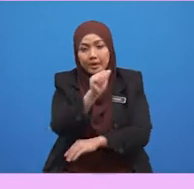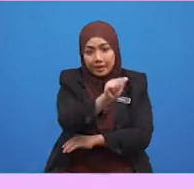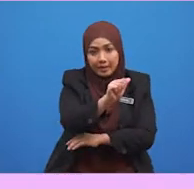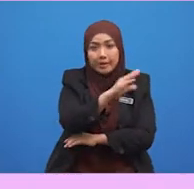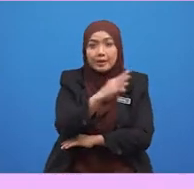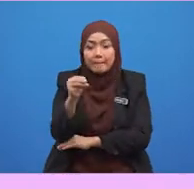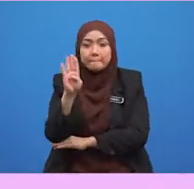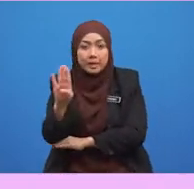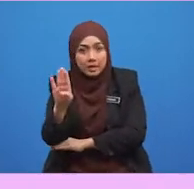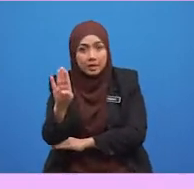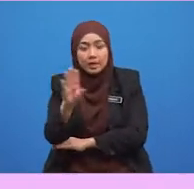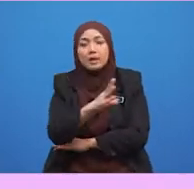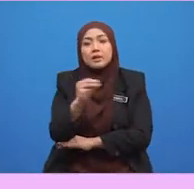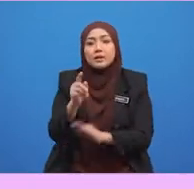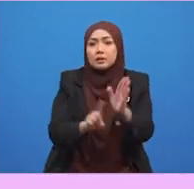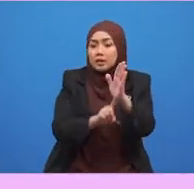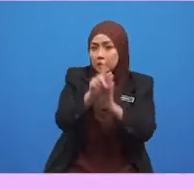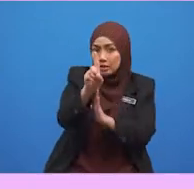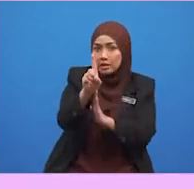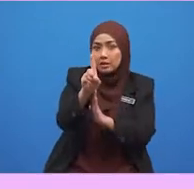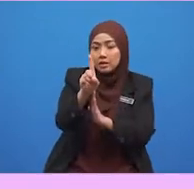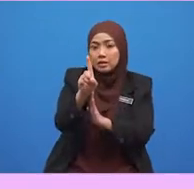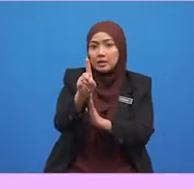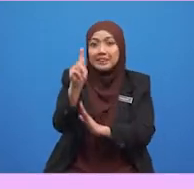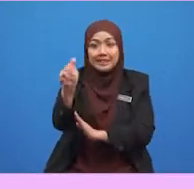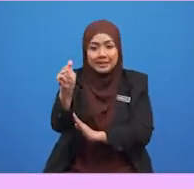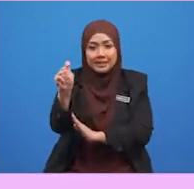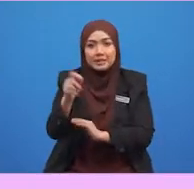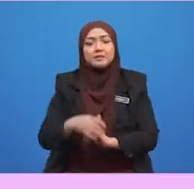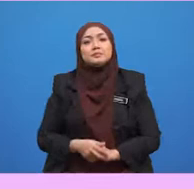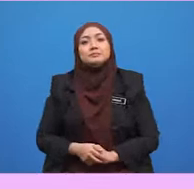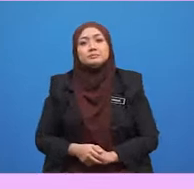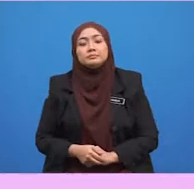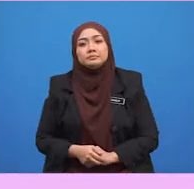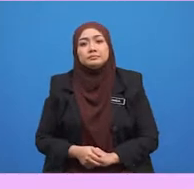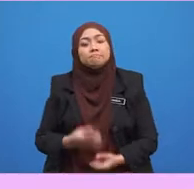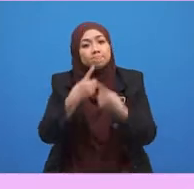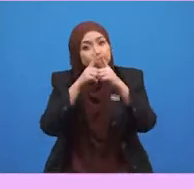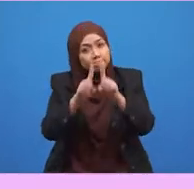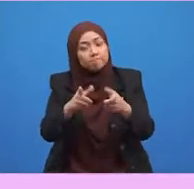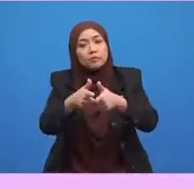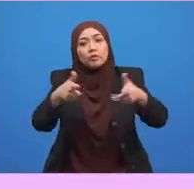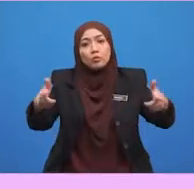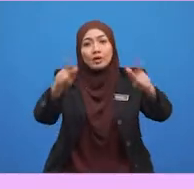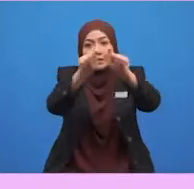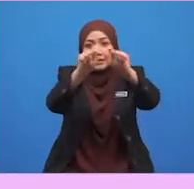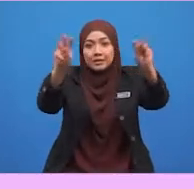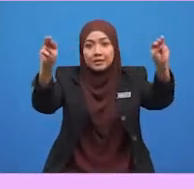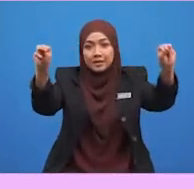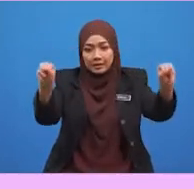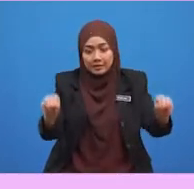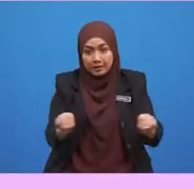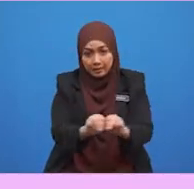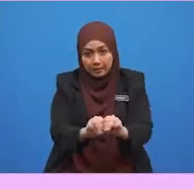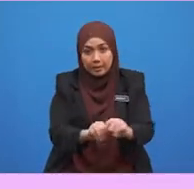A dan B serta tingginya pula ialah T. Hasilnya, luas trapezium ialah